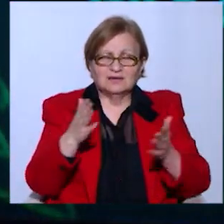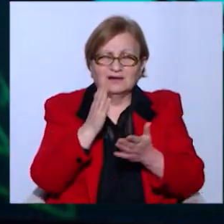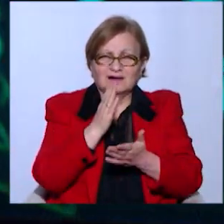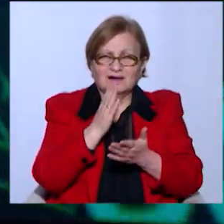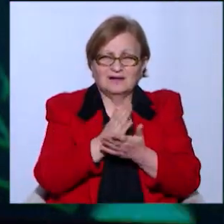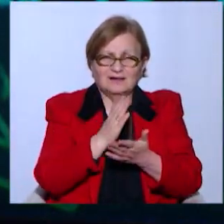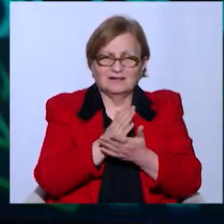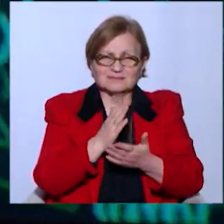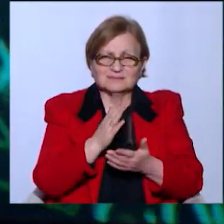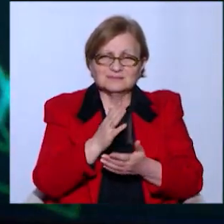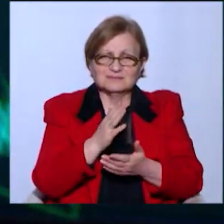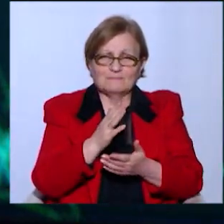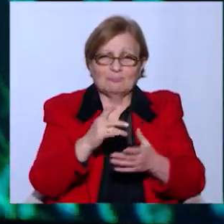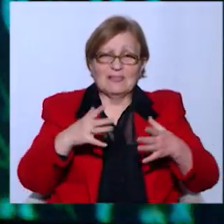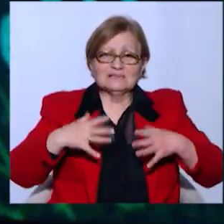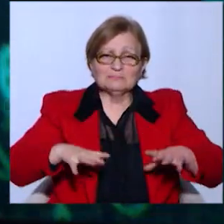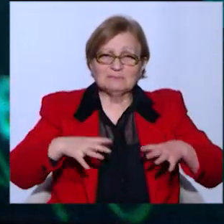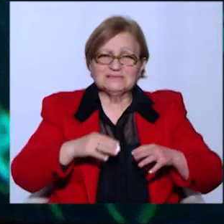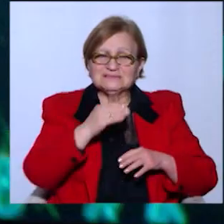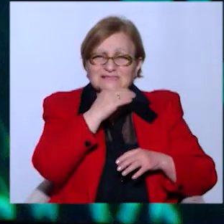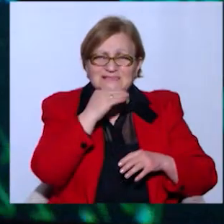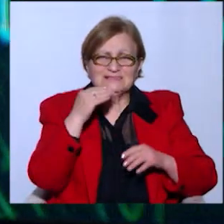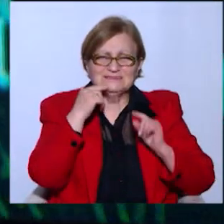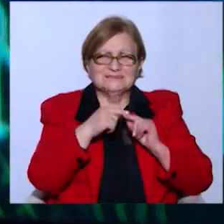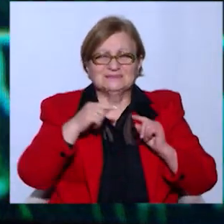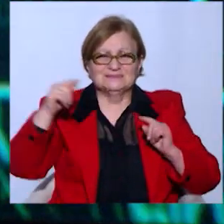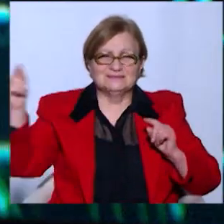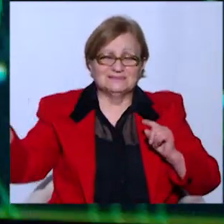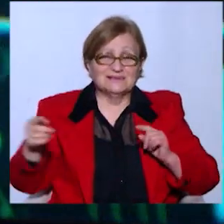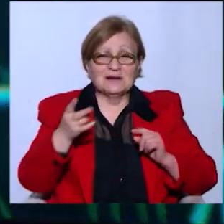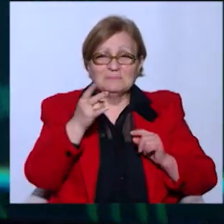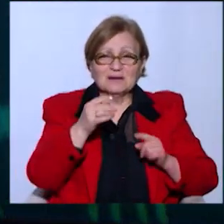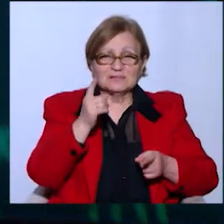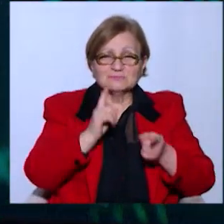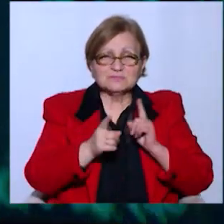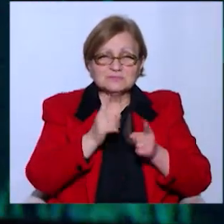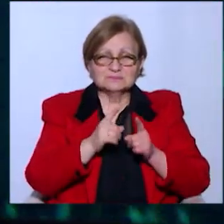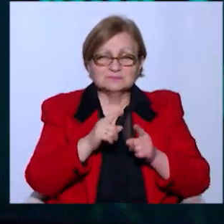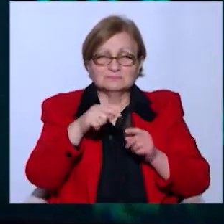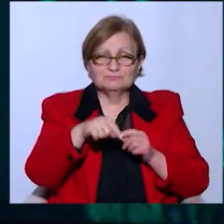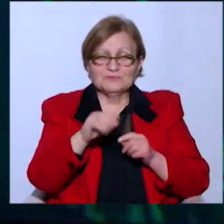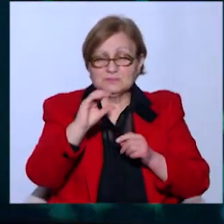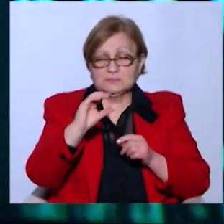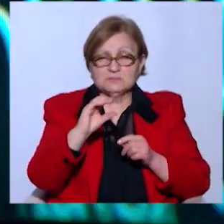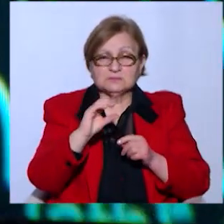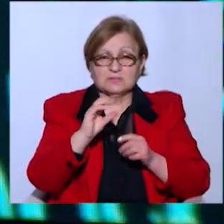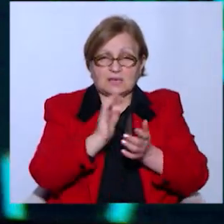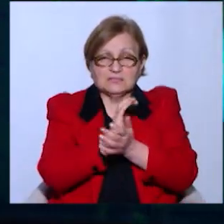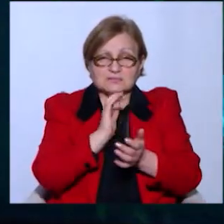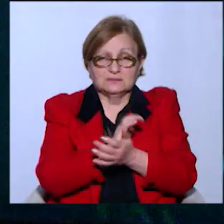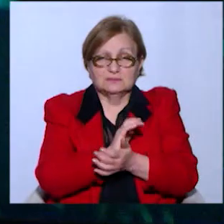არის თბილისიდან ცხეთამდე მანძილს გაუტოლდება, მაგრამ სინამდვილეში ეს სისქე